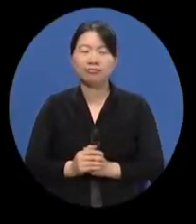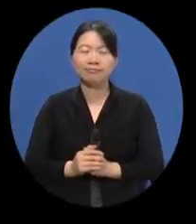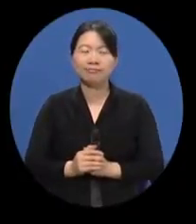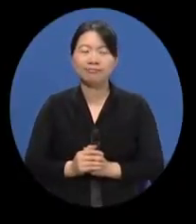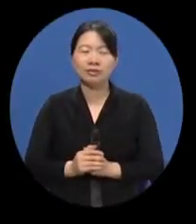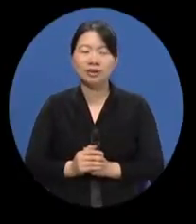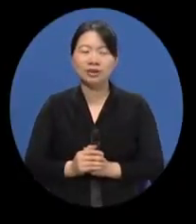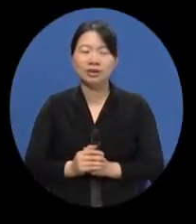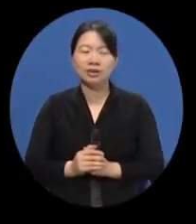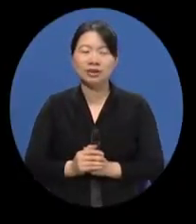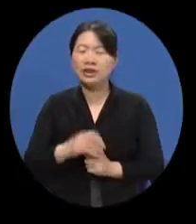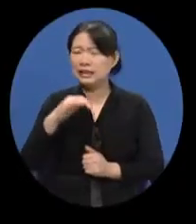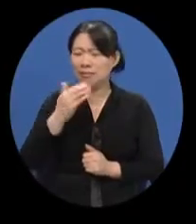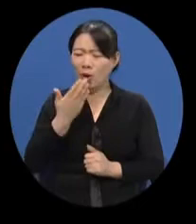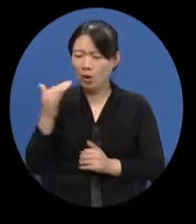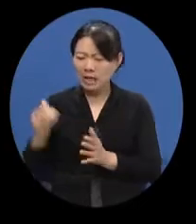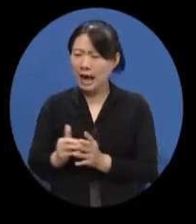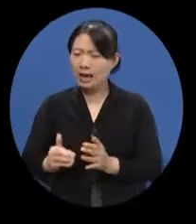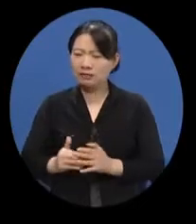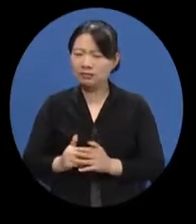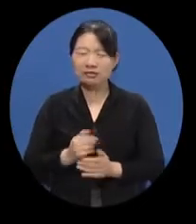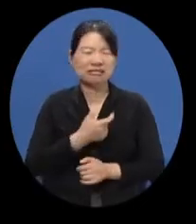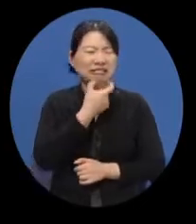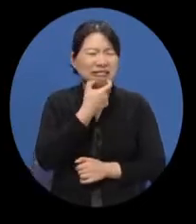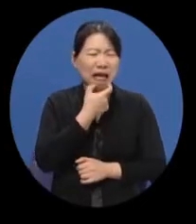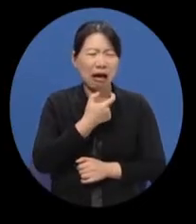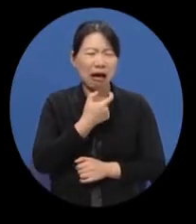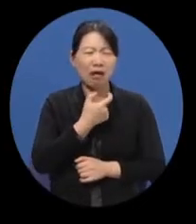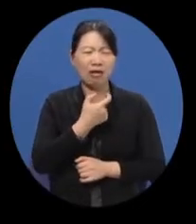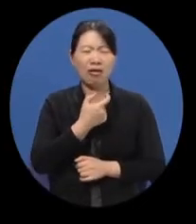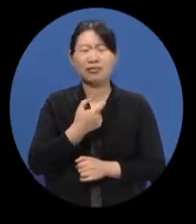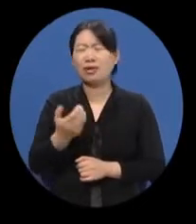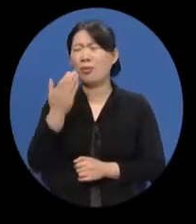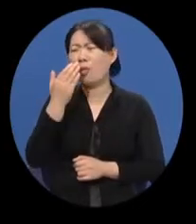안 먹어. 야! 나 먹을래.